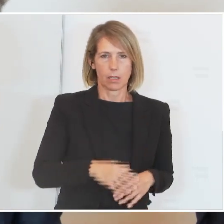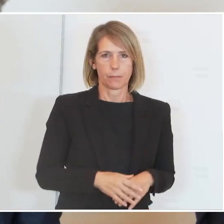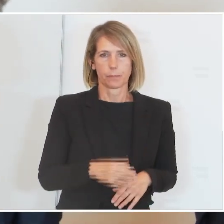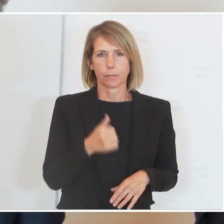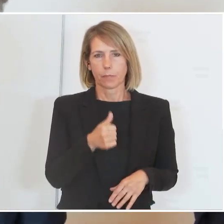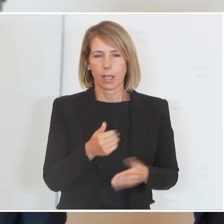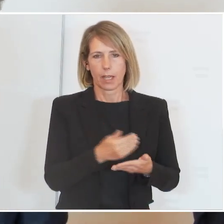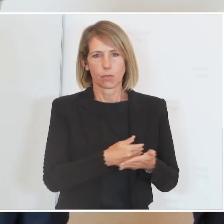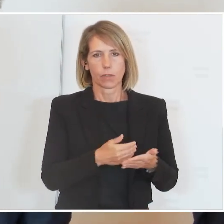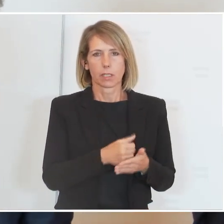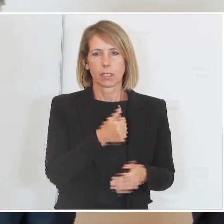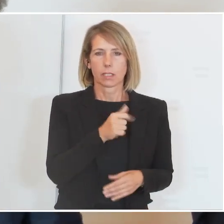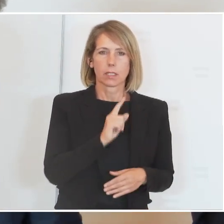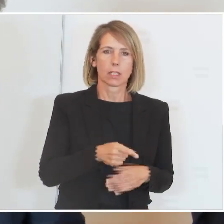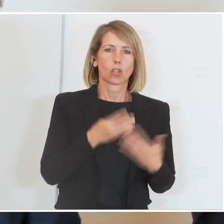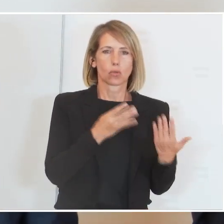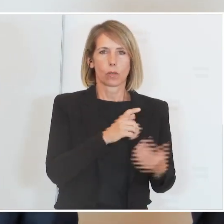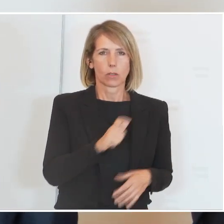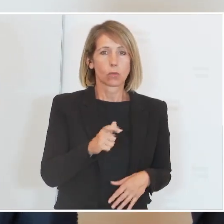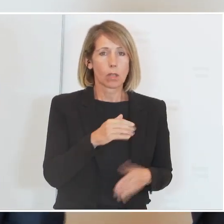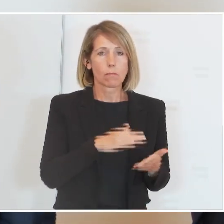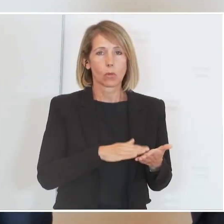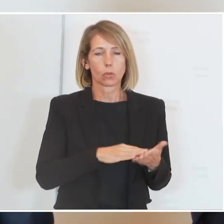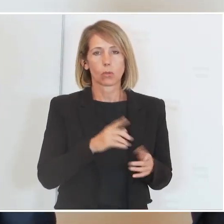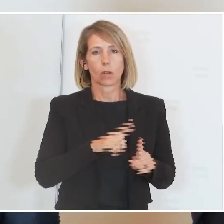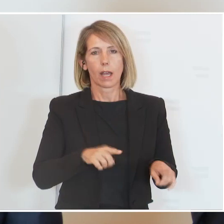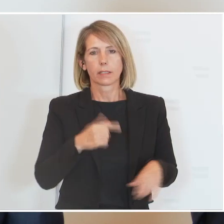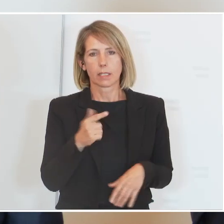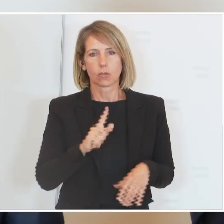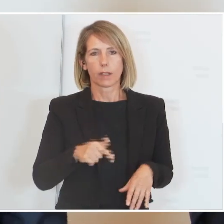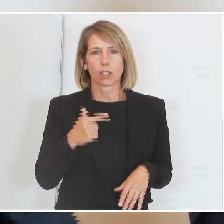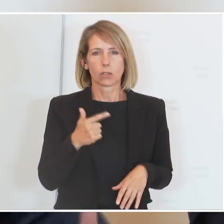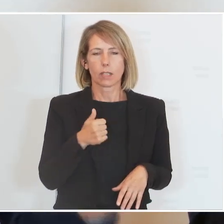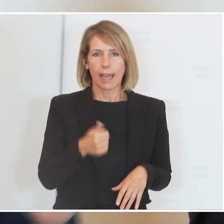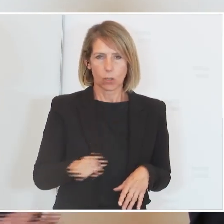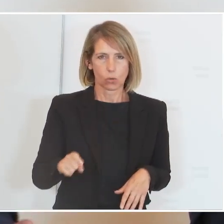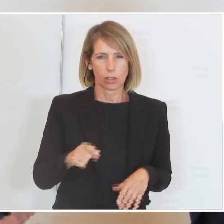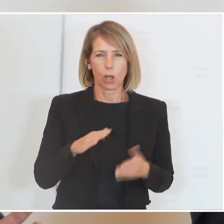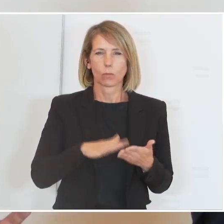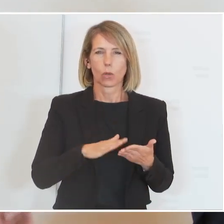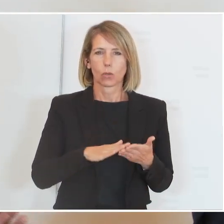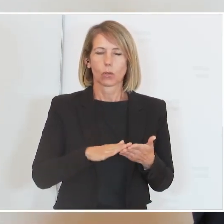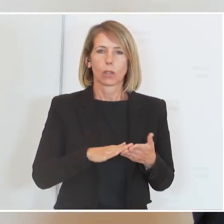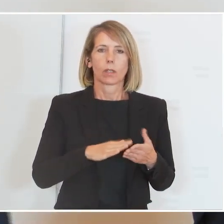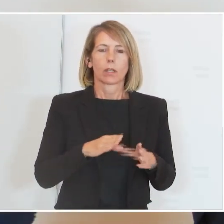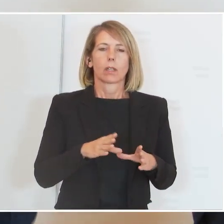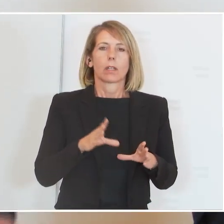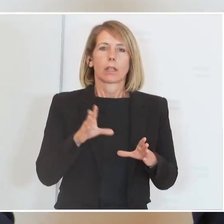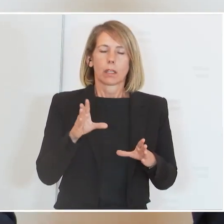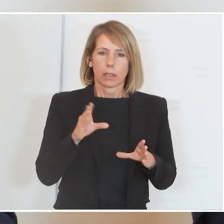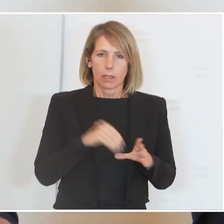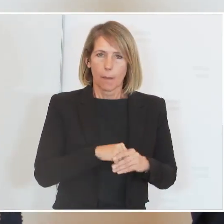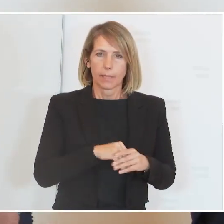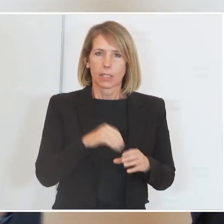ein Verdienst 1.900 brutto, ein Verdienst 2.100 Euro brutto. Wenn man jetzt die ökologisch-soziale